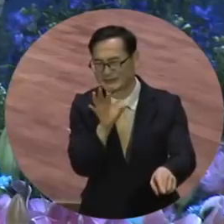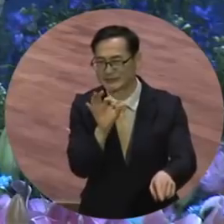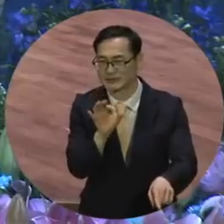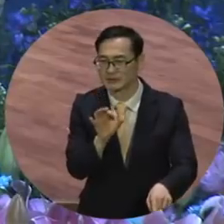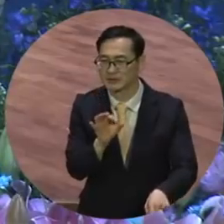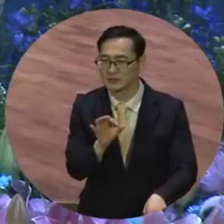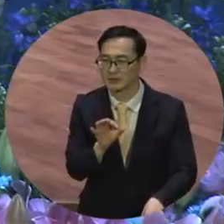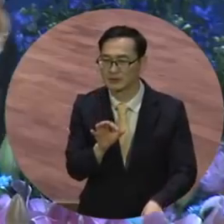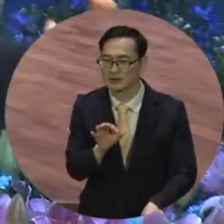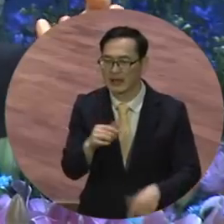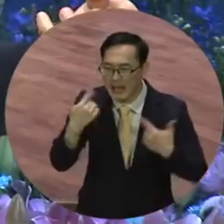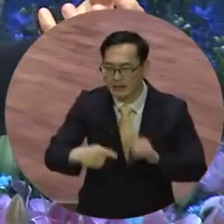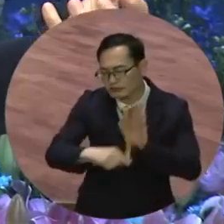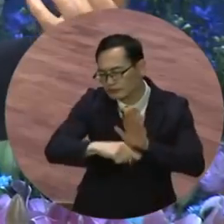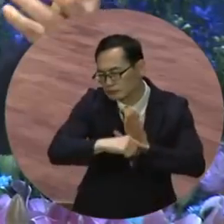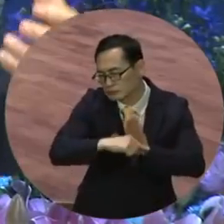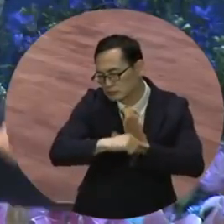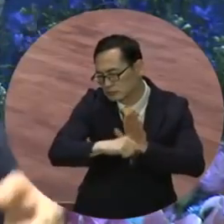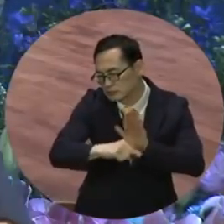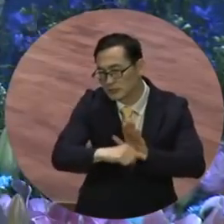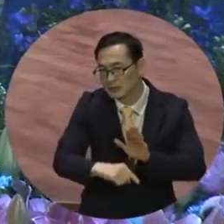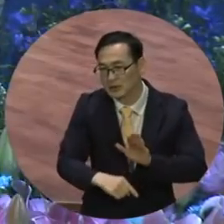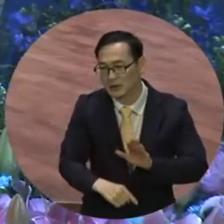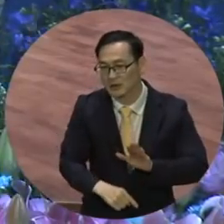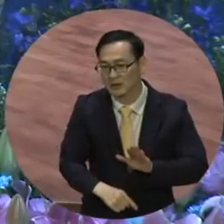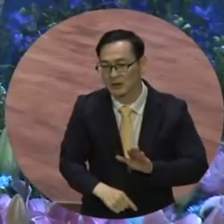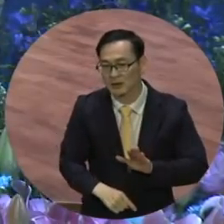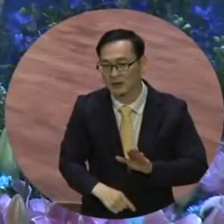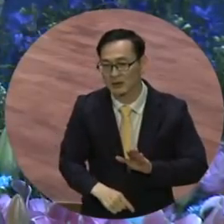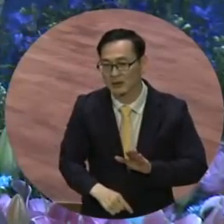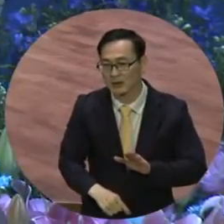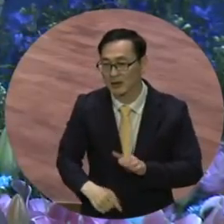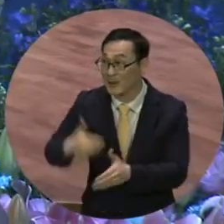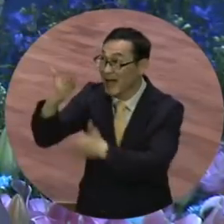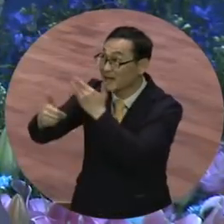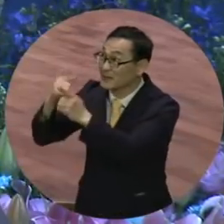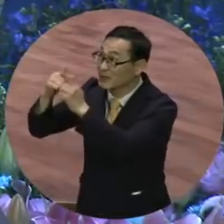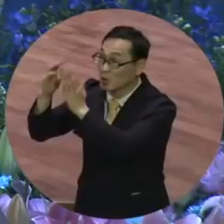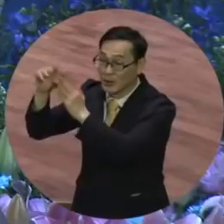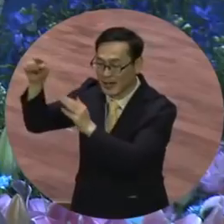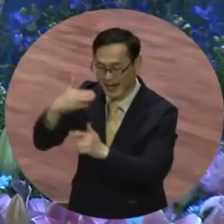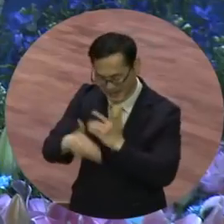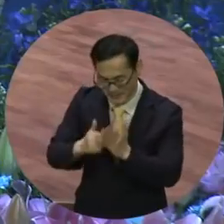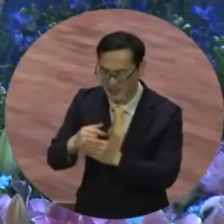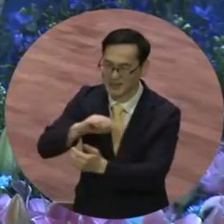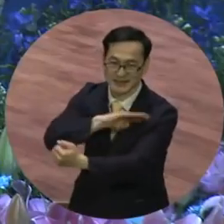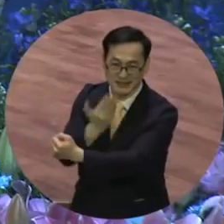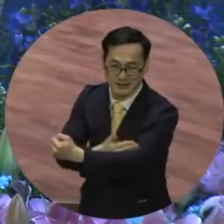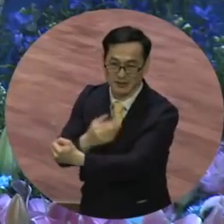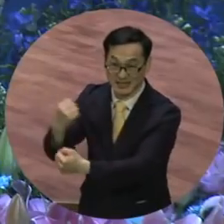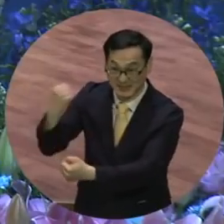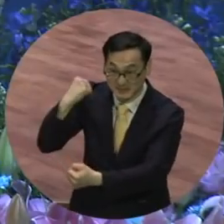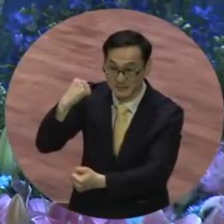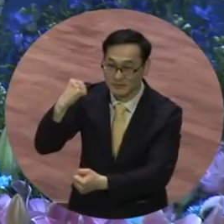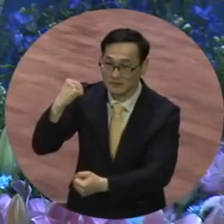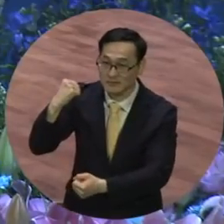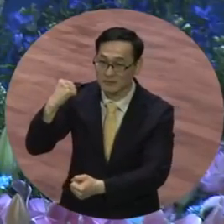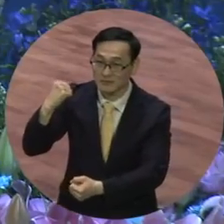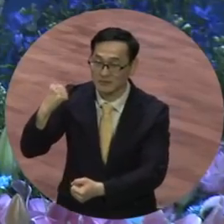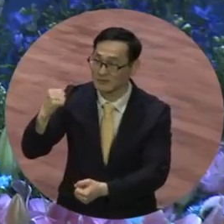내 스케일 가지고 어떻게 교회 감히 하나님의 교회에 영향을 미치려고 그래? 그러면 안 되지.